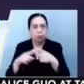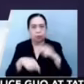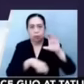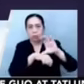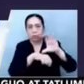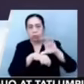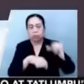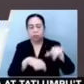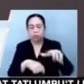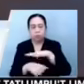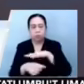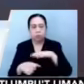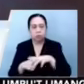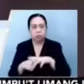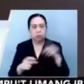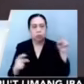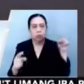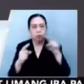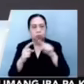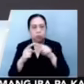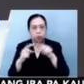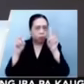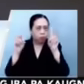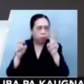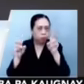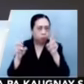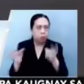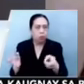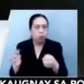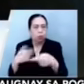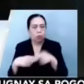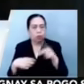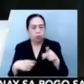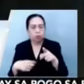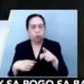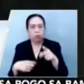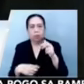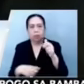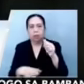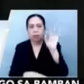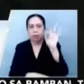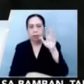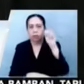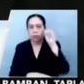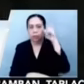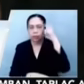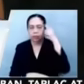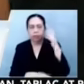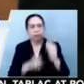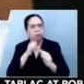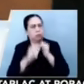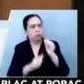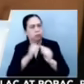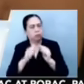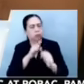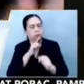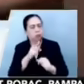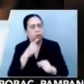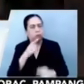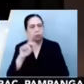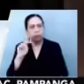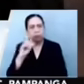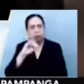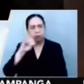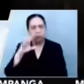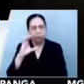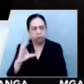compound patungo sa umano'y kwarto ni Pastor Apollo Quiboloy. Pinabulaanan ngayon ng Kingdom of Jesus Christ.